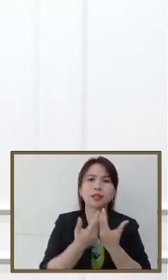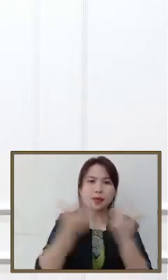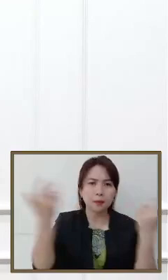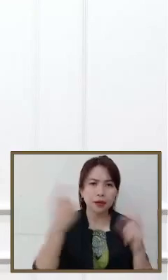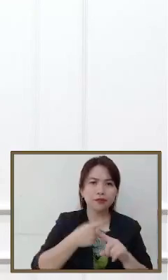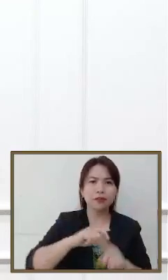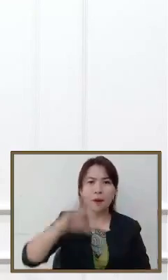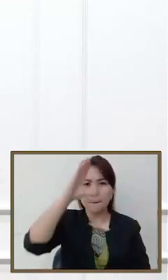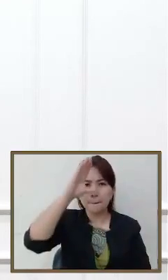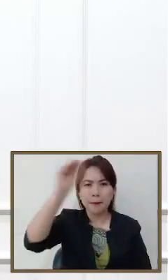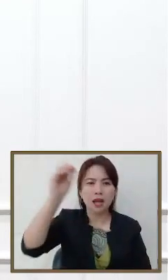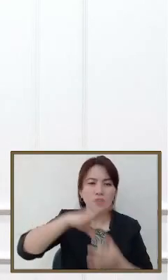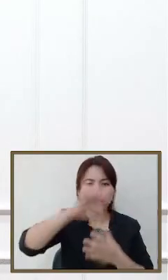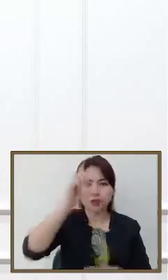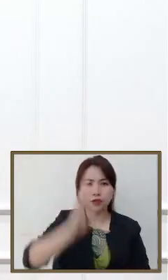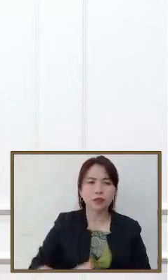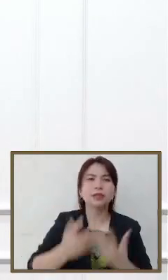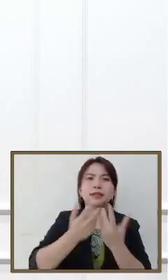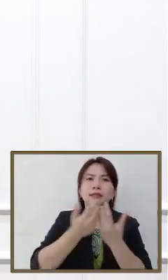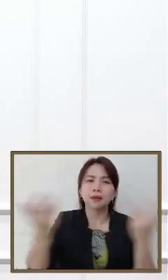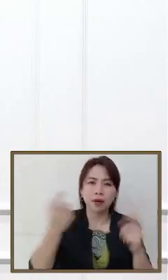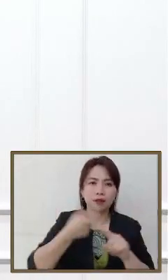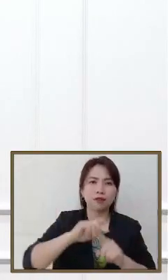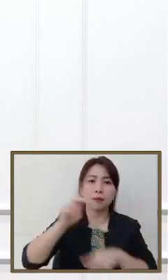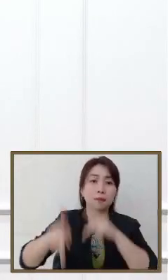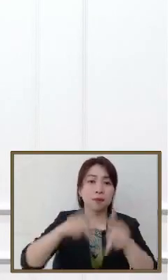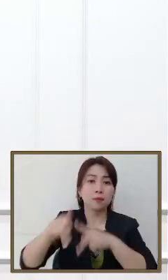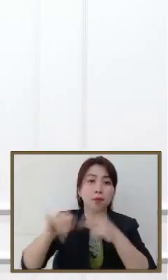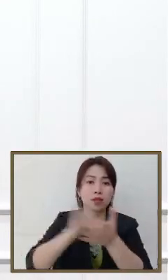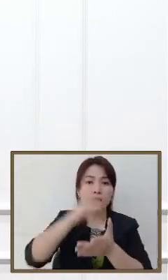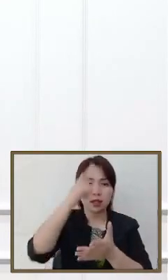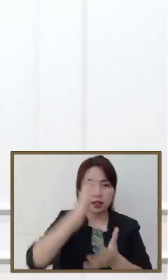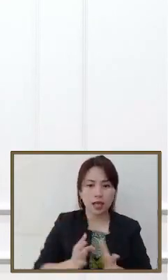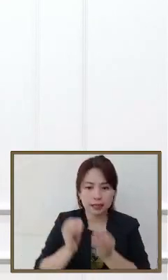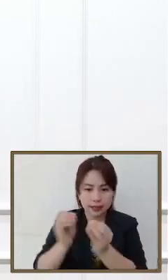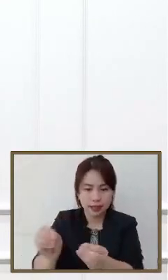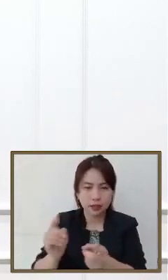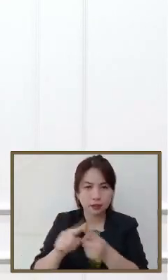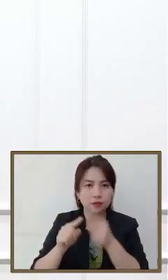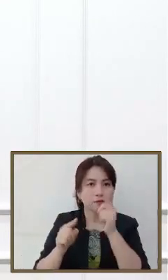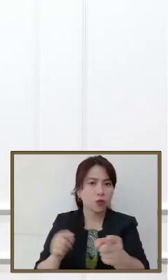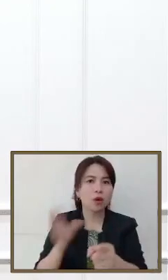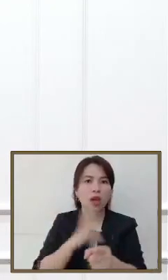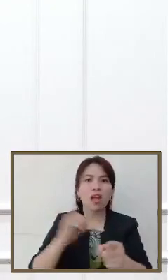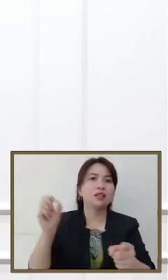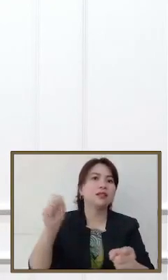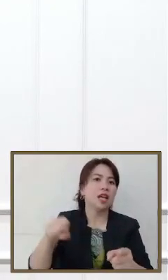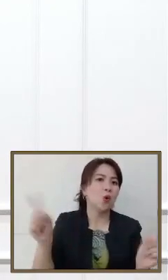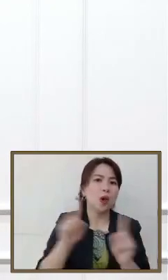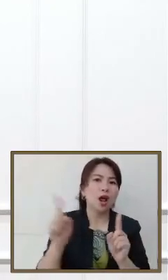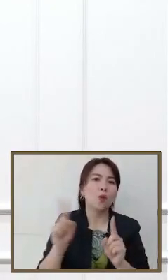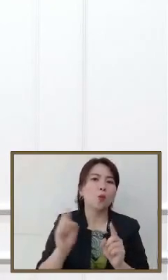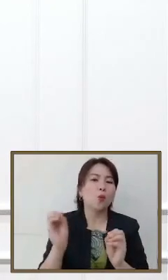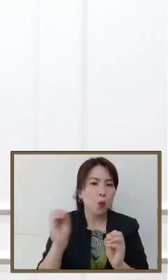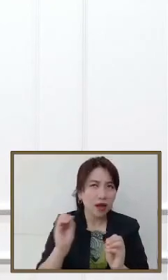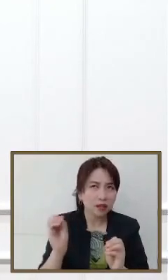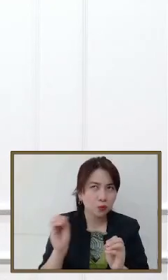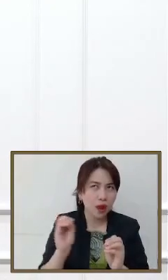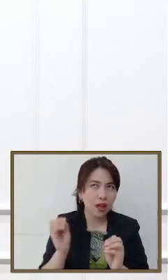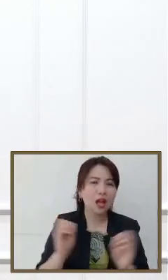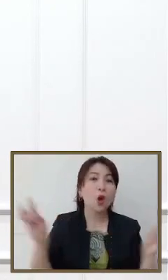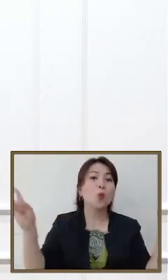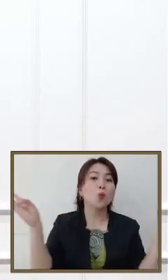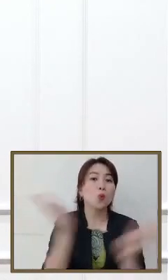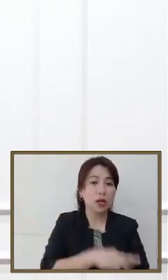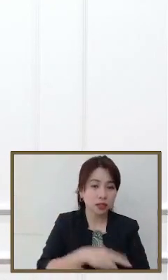of God ilalayo ka sa mga taong itinalaga ng Diyos sa iyong buhay at wala ng pinaka-worst na kalagayan kung wala ng ibang